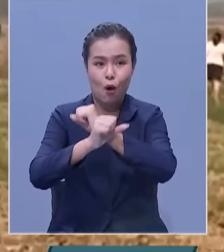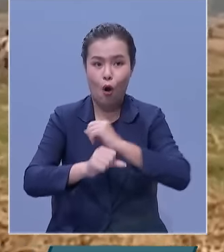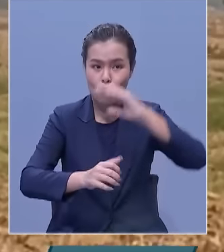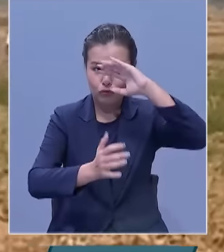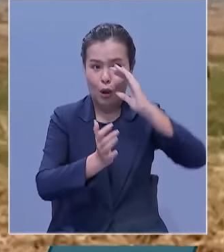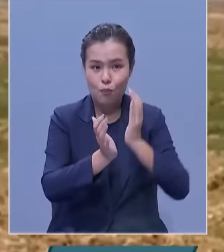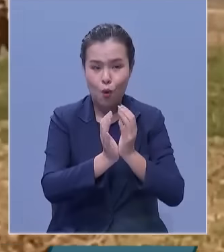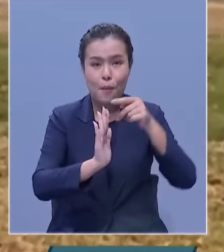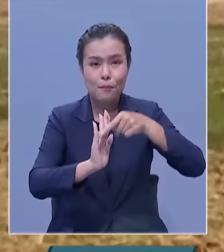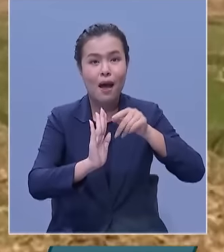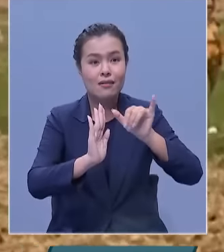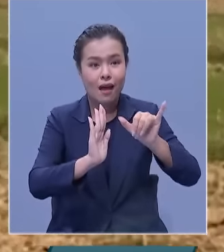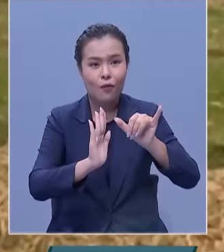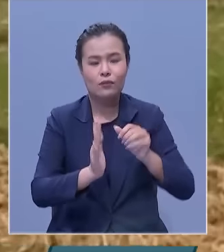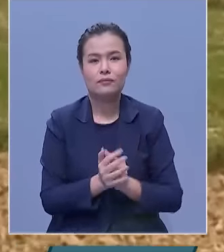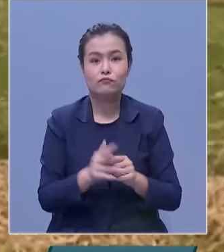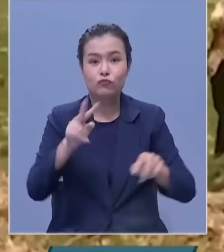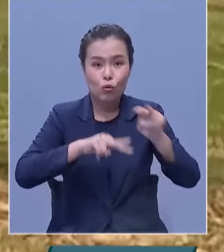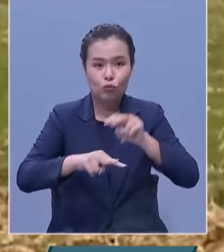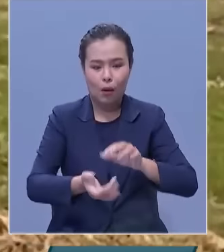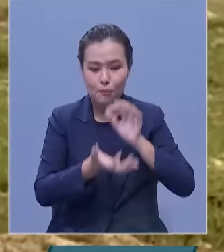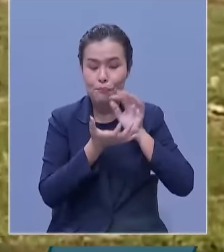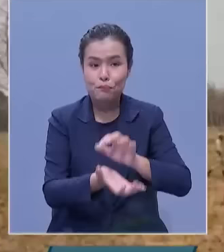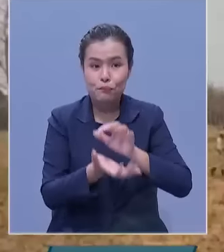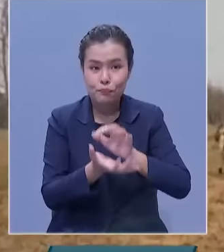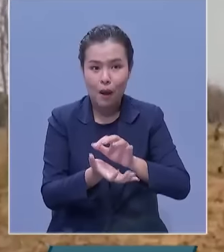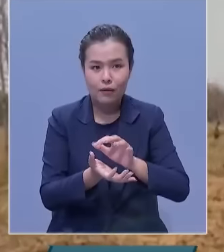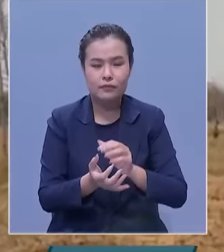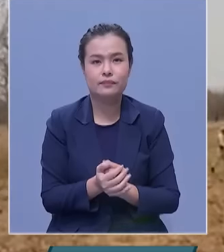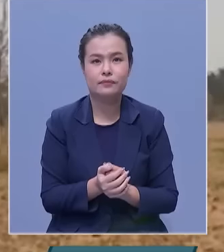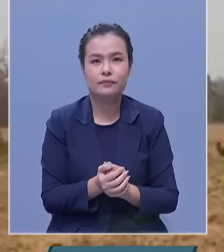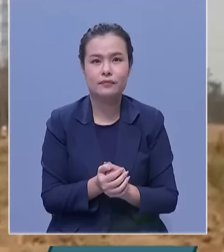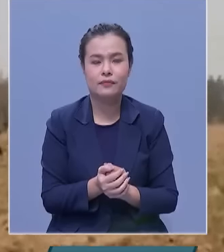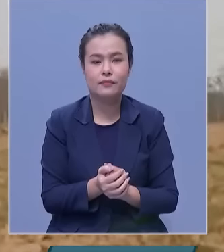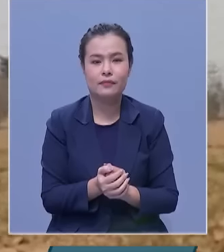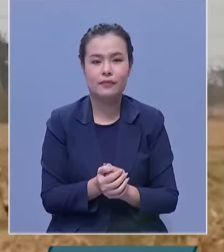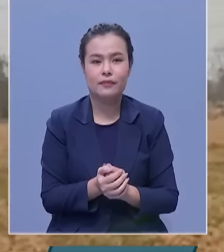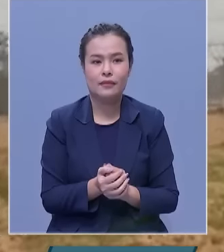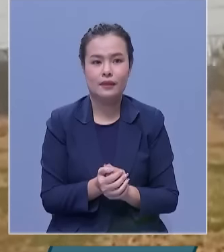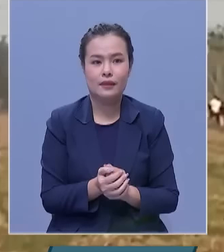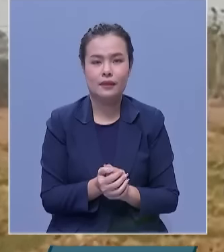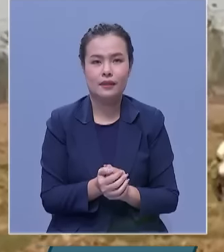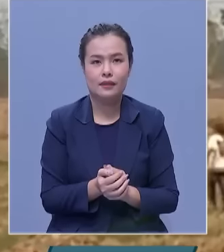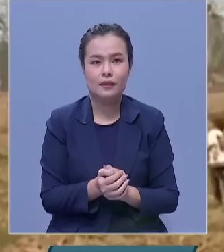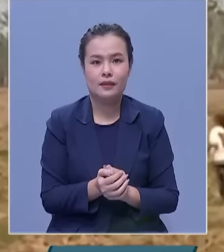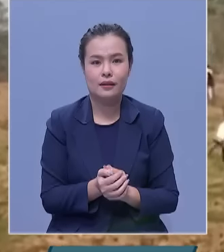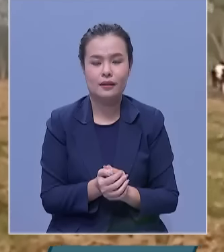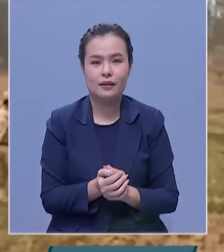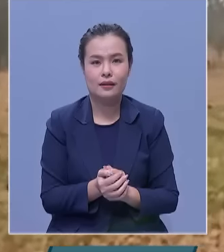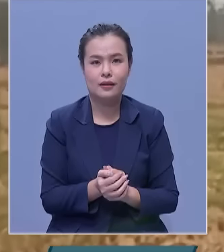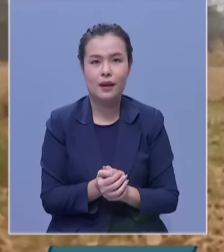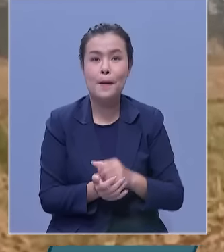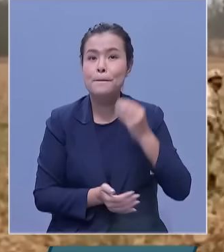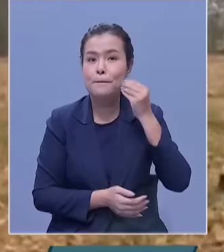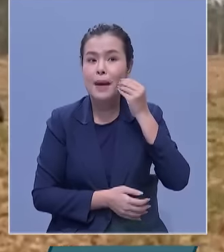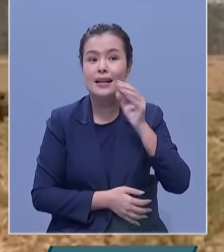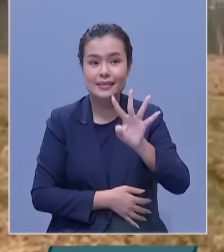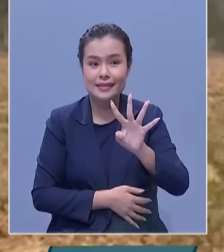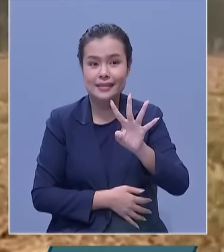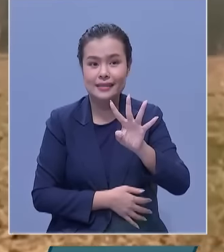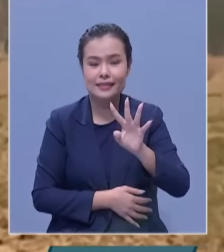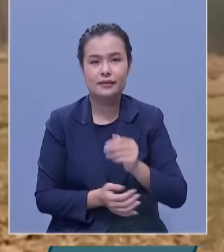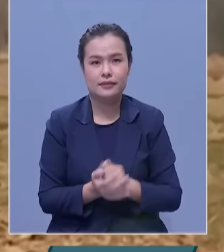ในจังหวัดพะเยาค่ะเข้าไปตรวจสอบบ่อนการพนันบ้านแม่ต่ำและสันดอนงามอยู่ที่หมู่4ตำบล